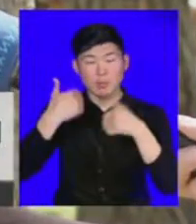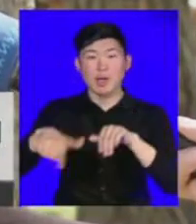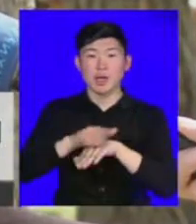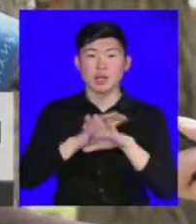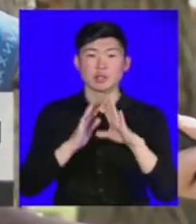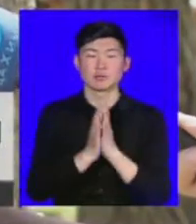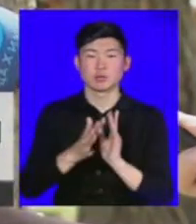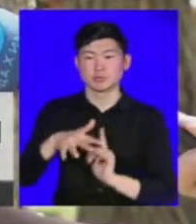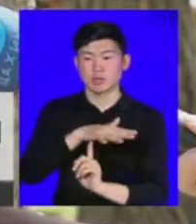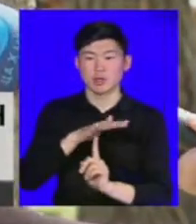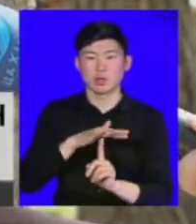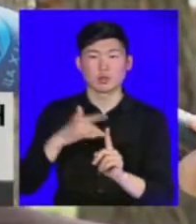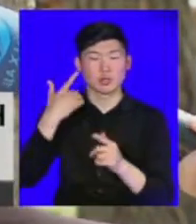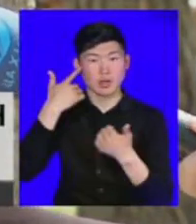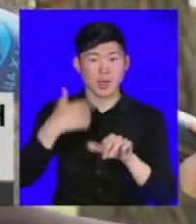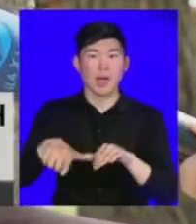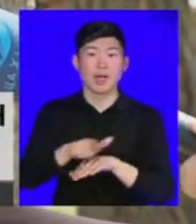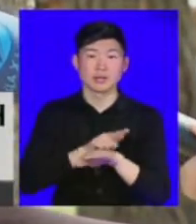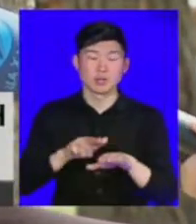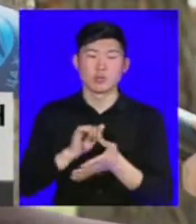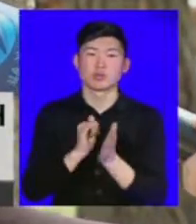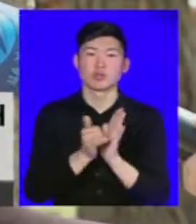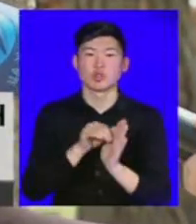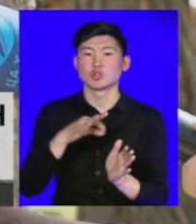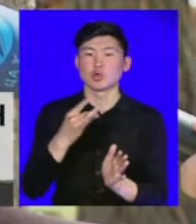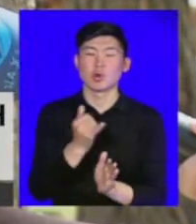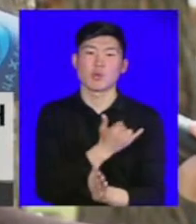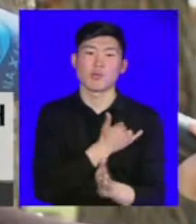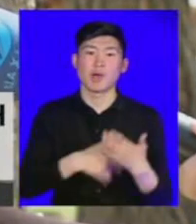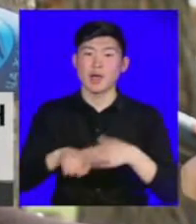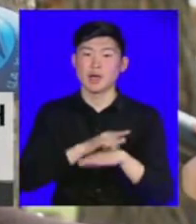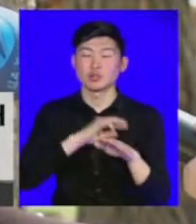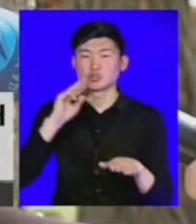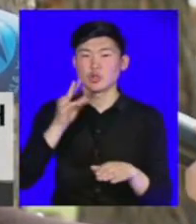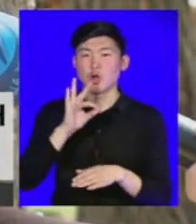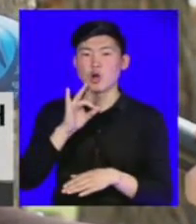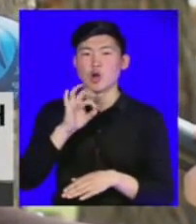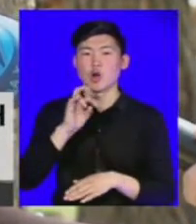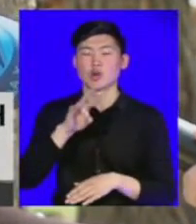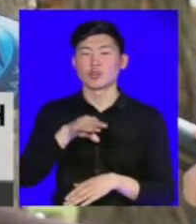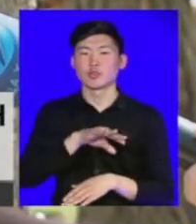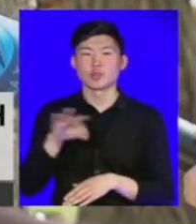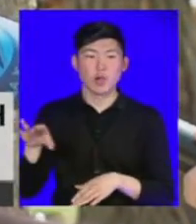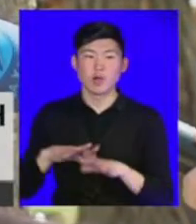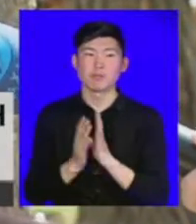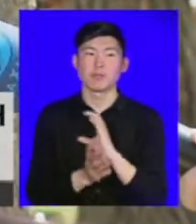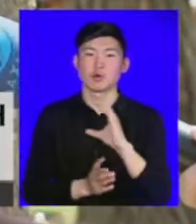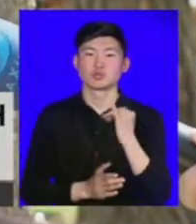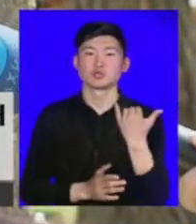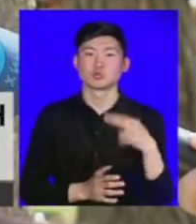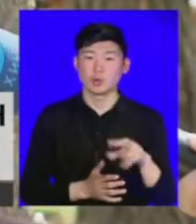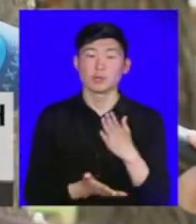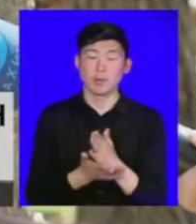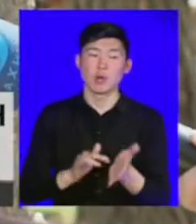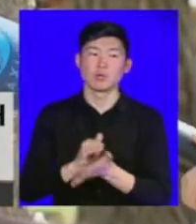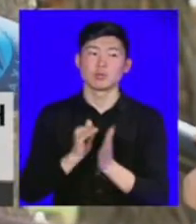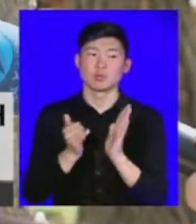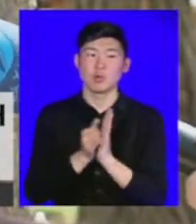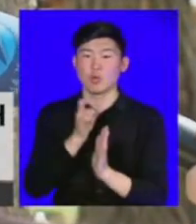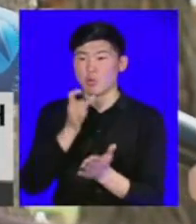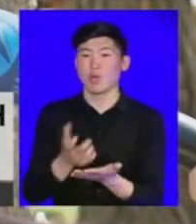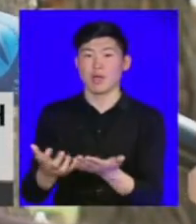бодлого зохицуулалтын газар, за төрийн захиргаа удирдлагын газар гэдэг ч юм ингээд тодорхой орондоонууд бол сул байгаа. Энэ сул орондоон дээр хүн